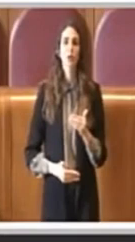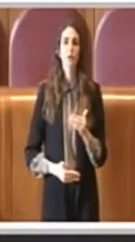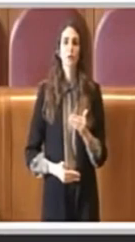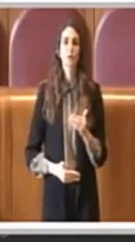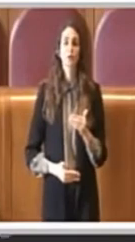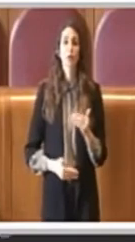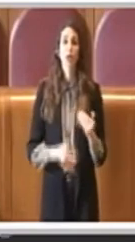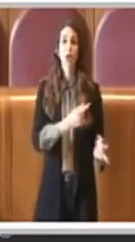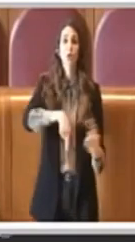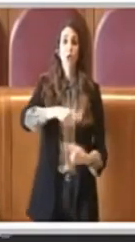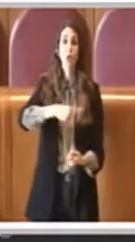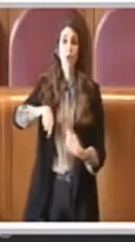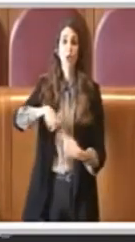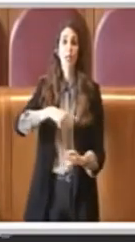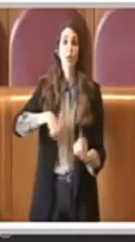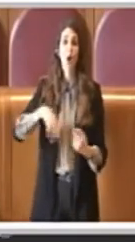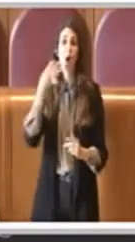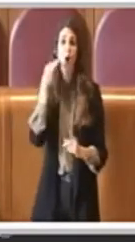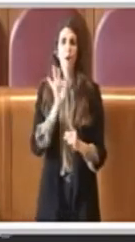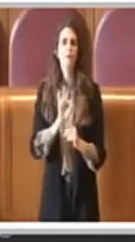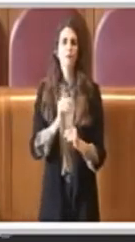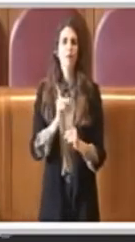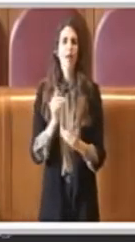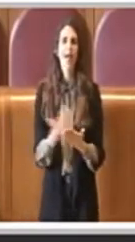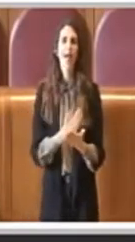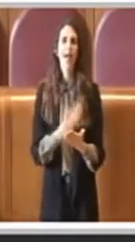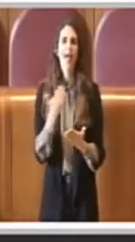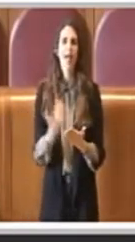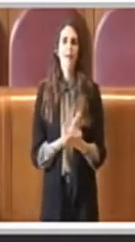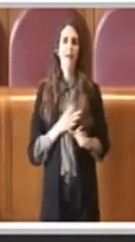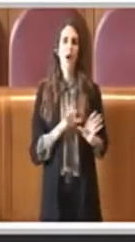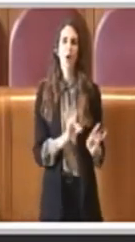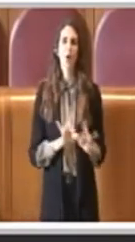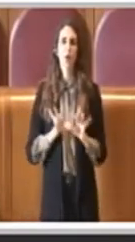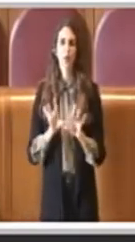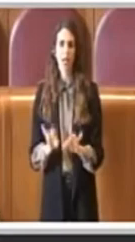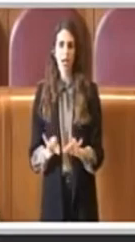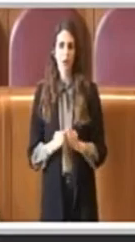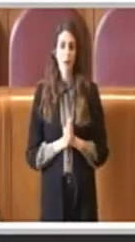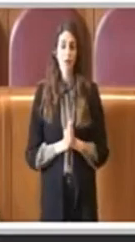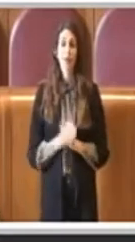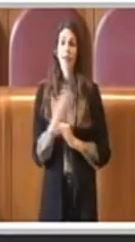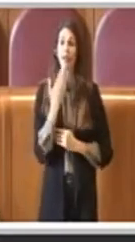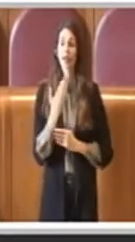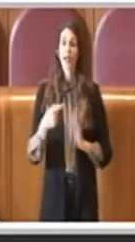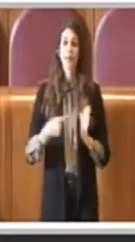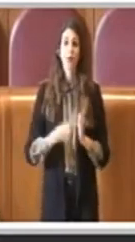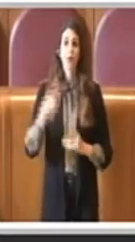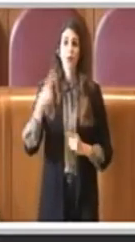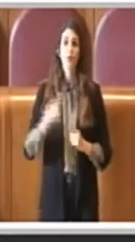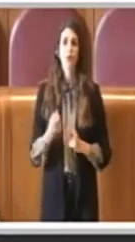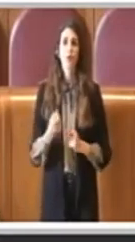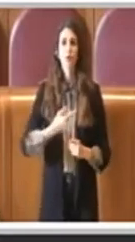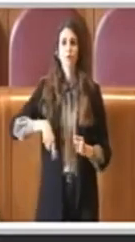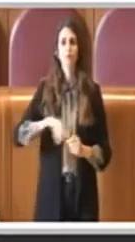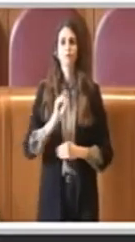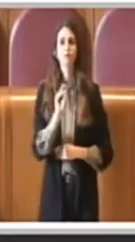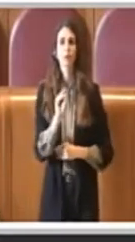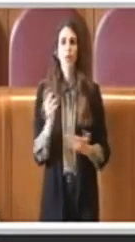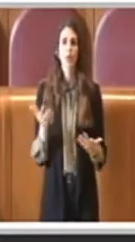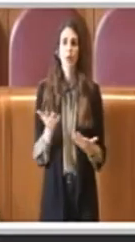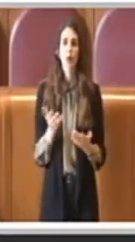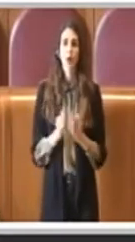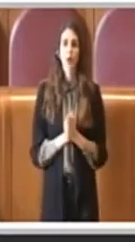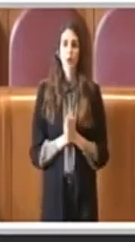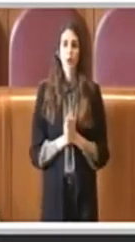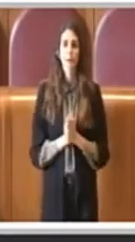appunto di circolazione proprio per evitare la propagazione del virus. E quindi con questo ordine del giorno chiediamo non